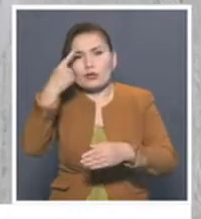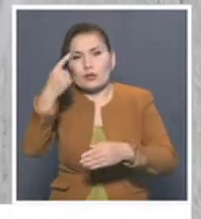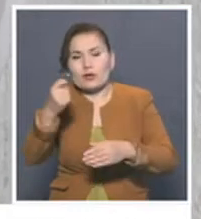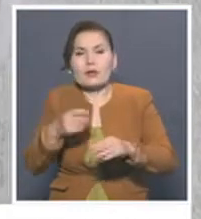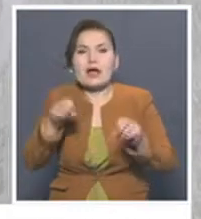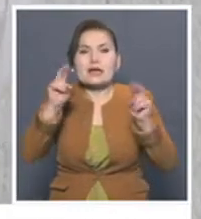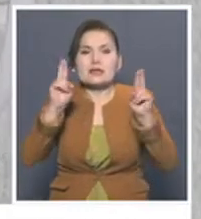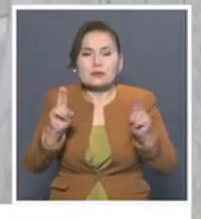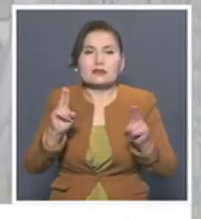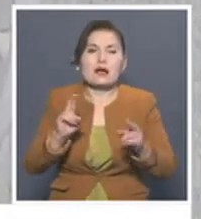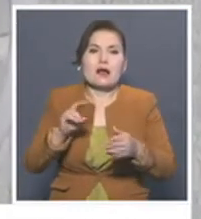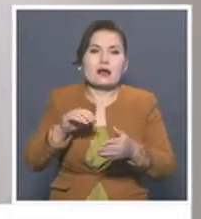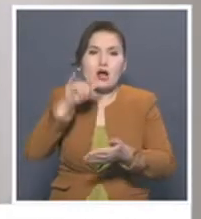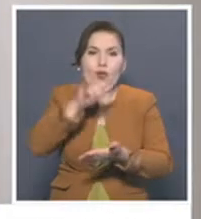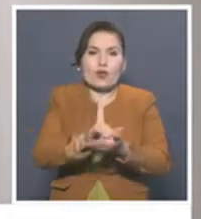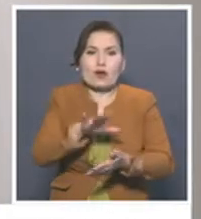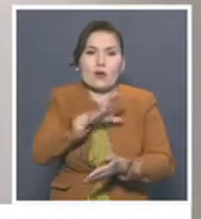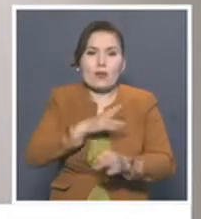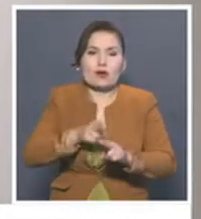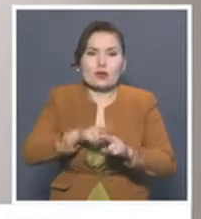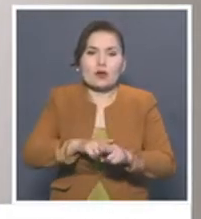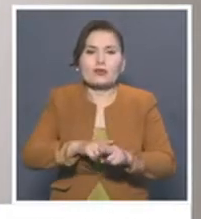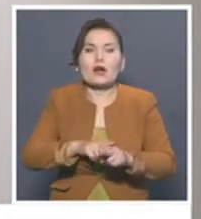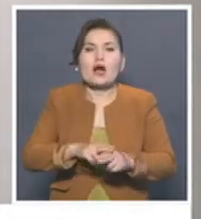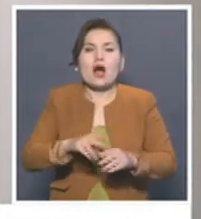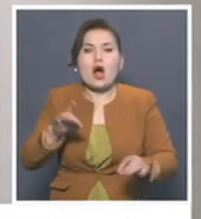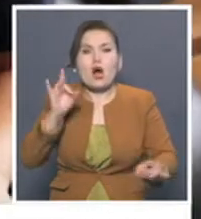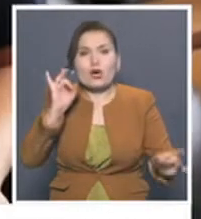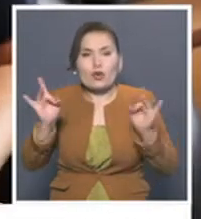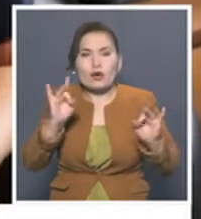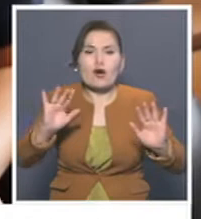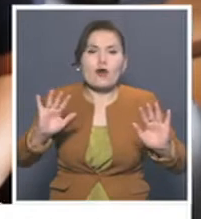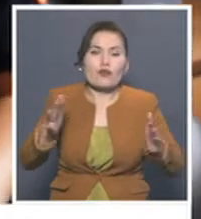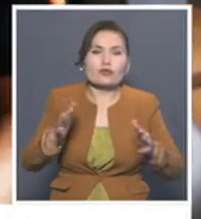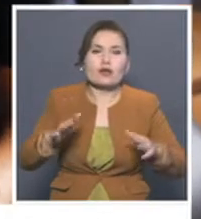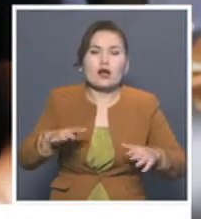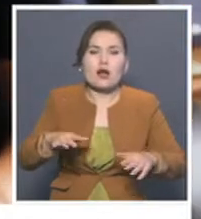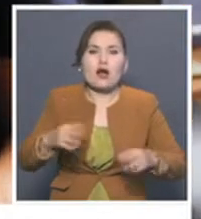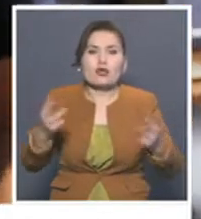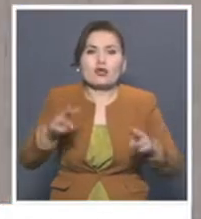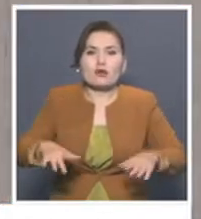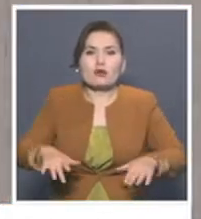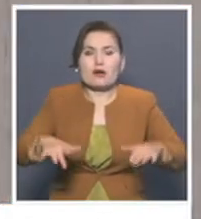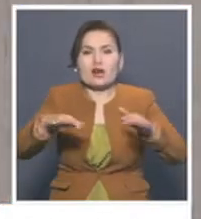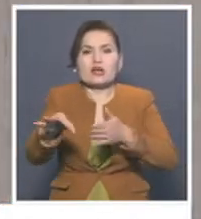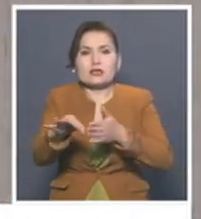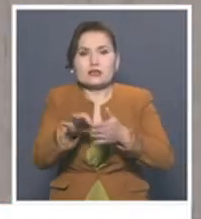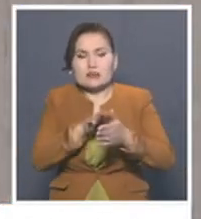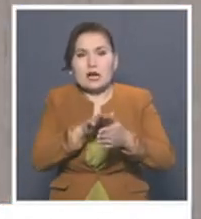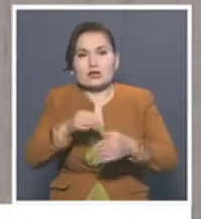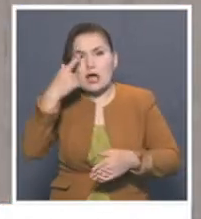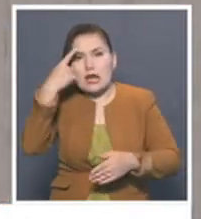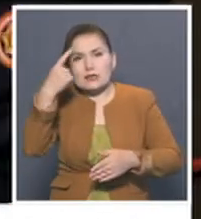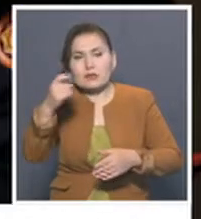маусымында 2500 үйге қондырғы орнату көзделген. Құрылғы түтін я газ шыққан бойда дыбысты сигнал береді. Пеш жағып отырған